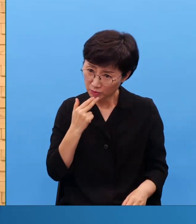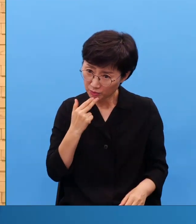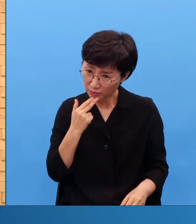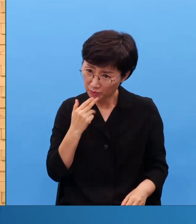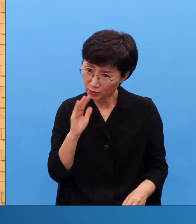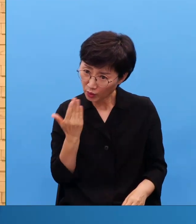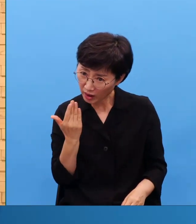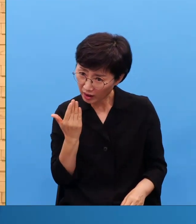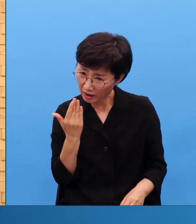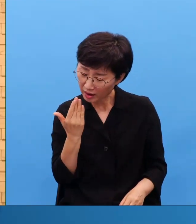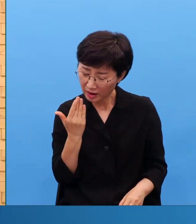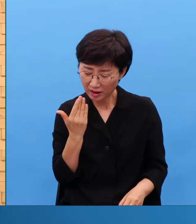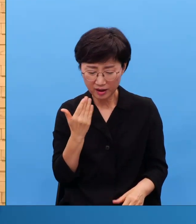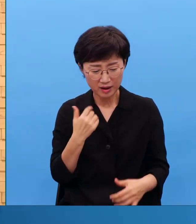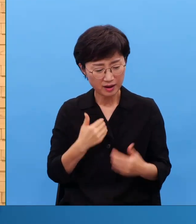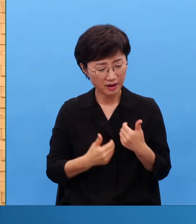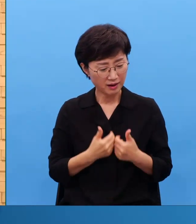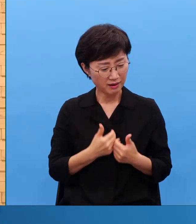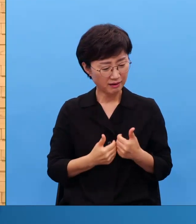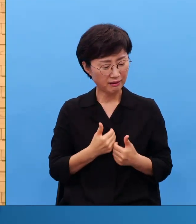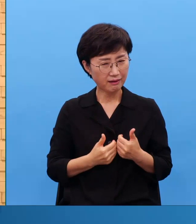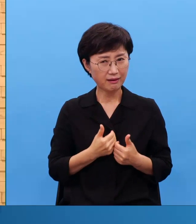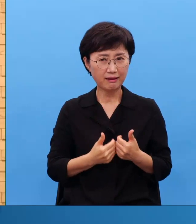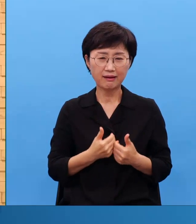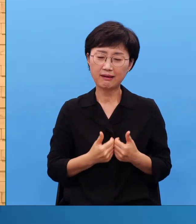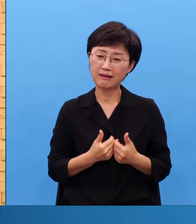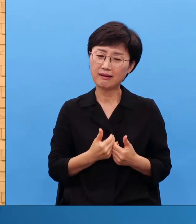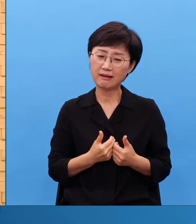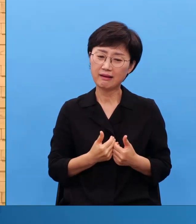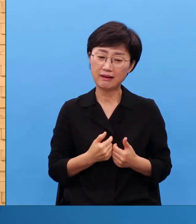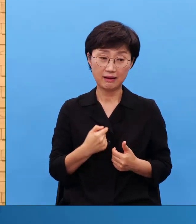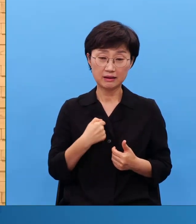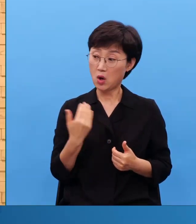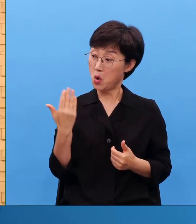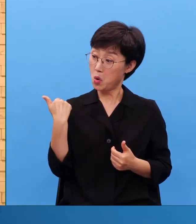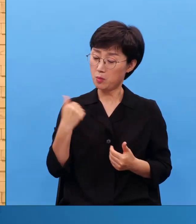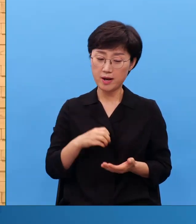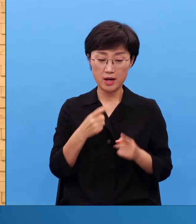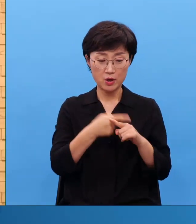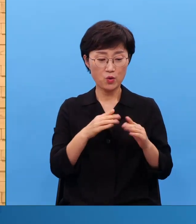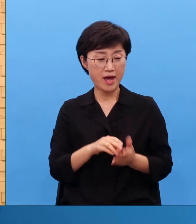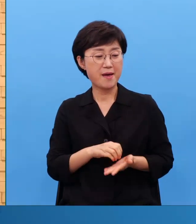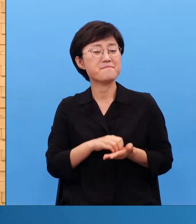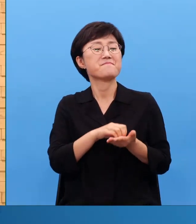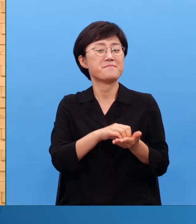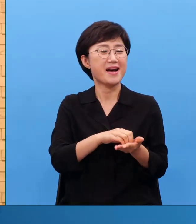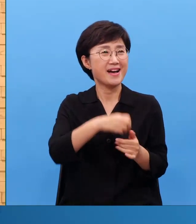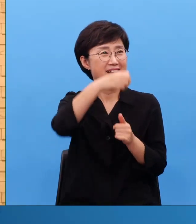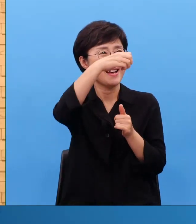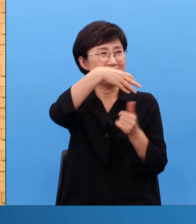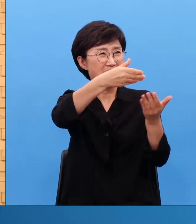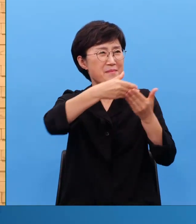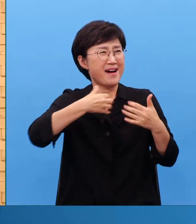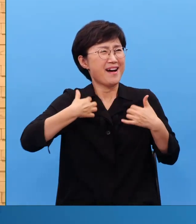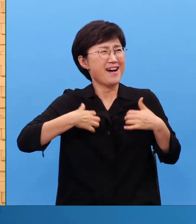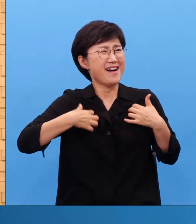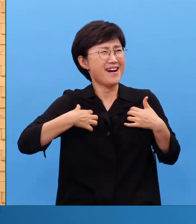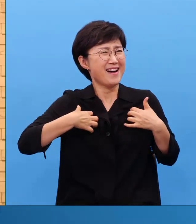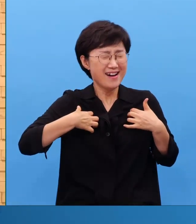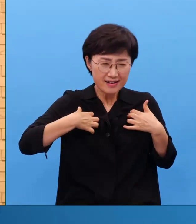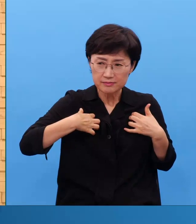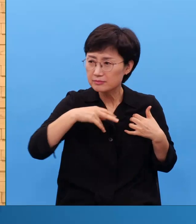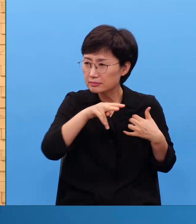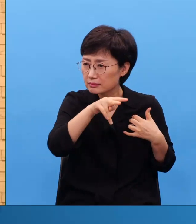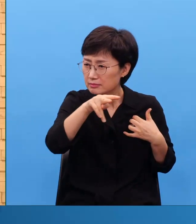some conflicts. 아니 내가 새신자로 세례받고 교회 다니면서 보니까 다른 성도님들 응답을 못